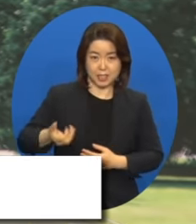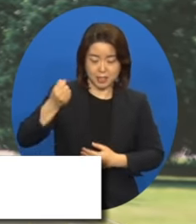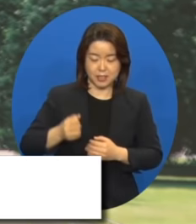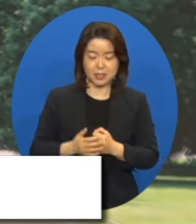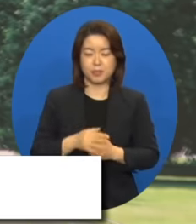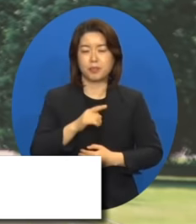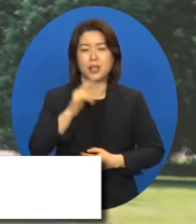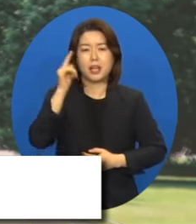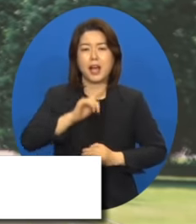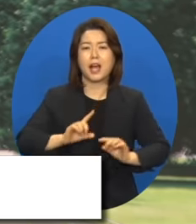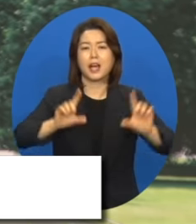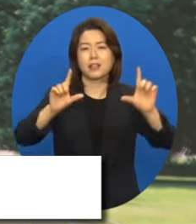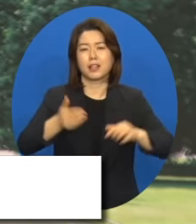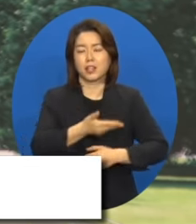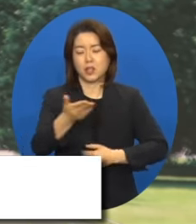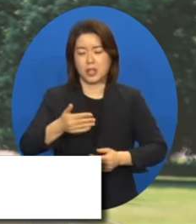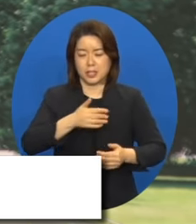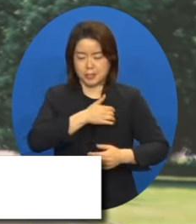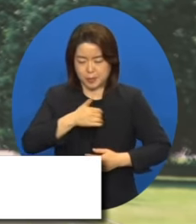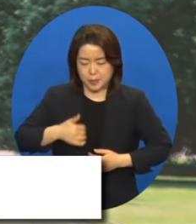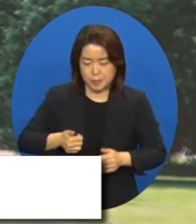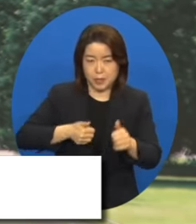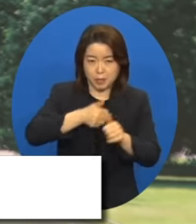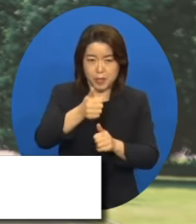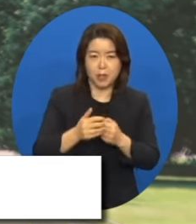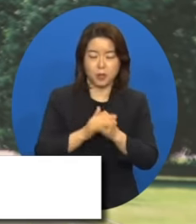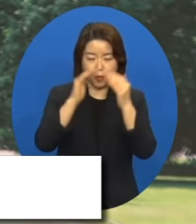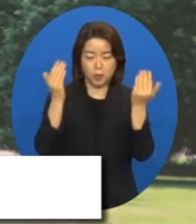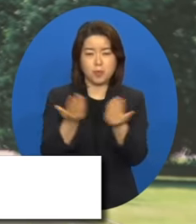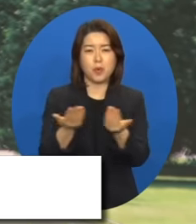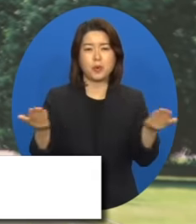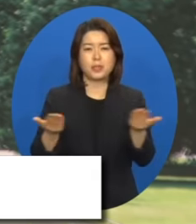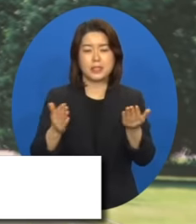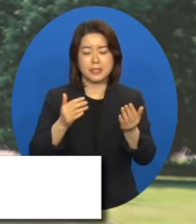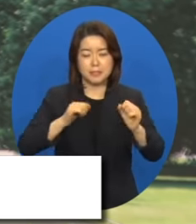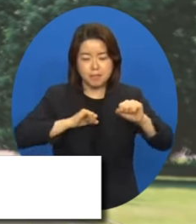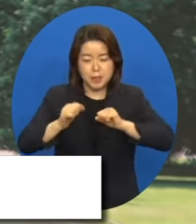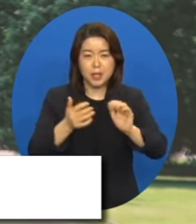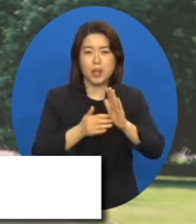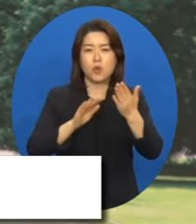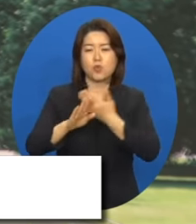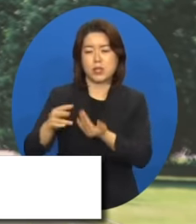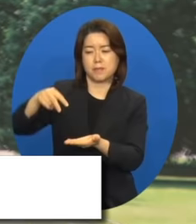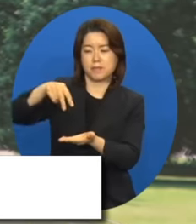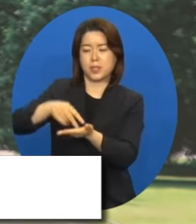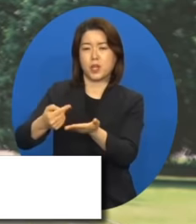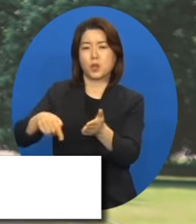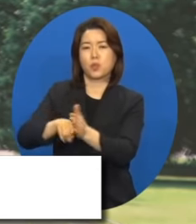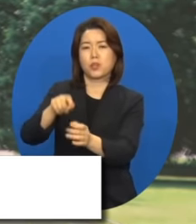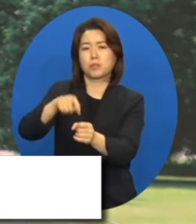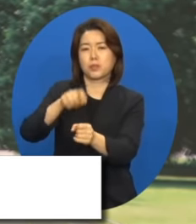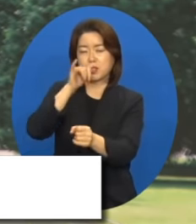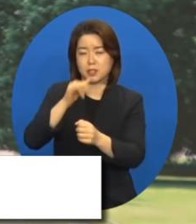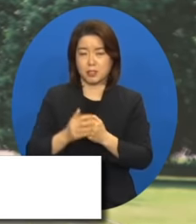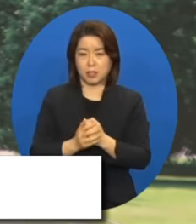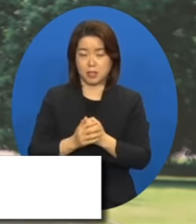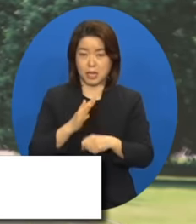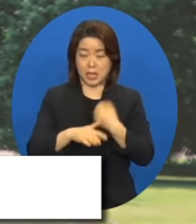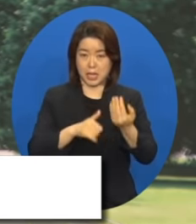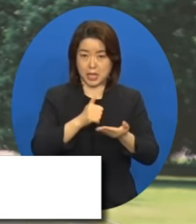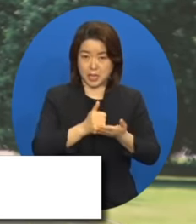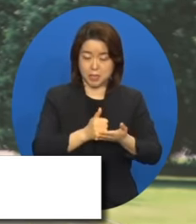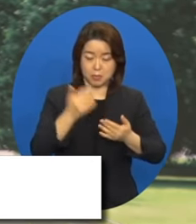너희가 능히 대적하고 모든 일을 행한 후에 서기 위함이라. 하나님의 전신갑주는 구원의